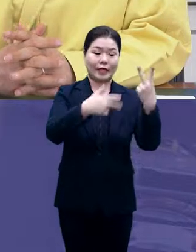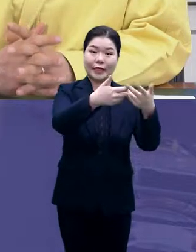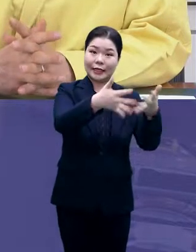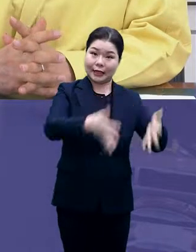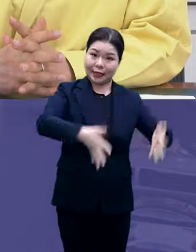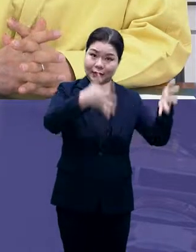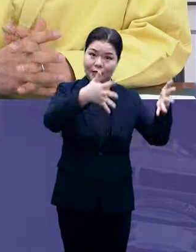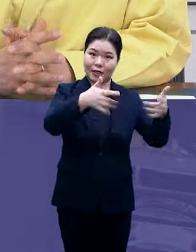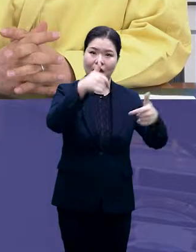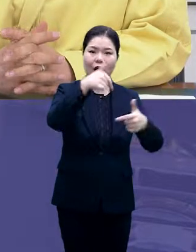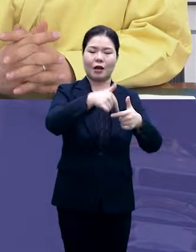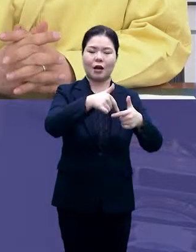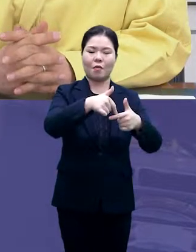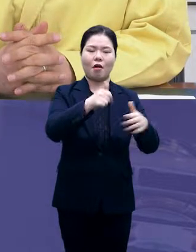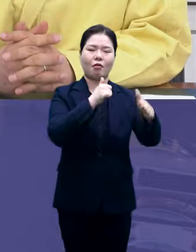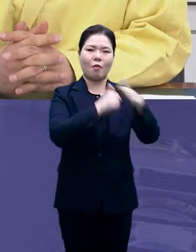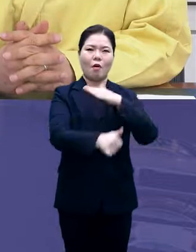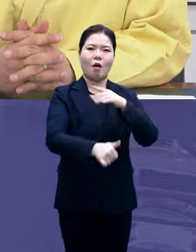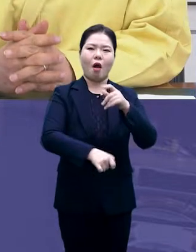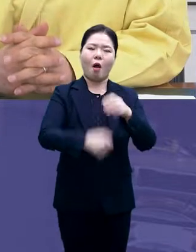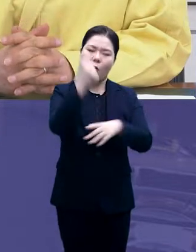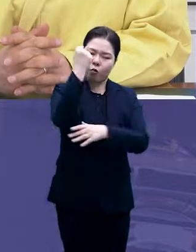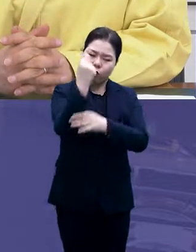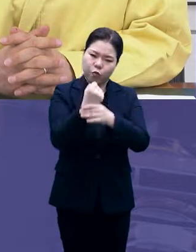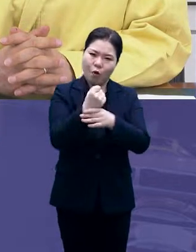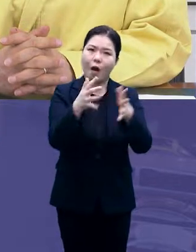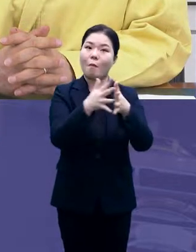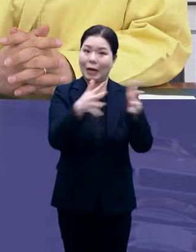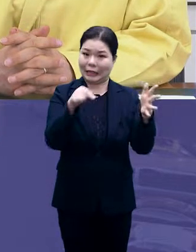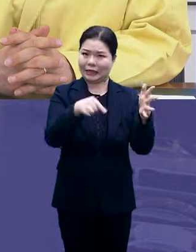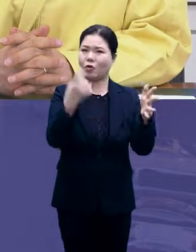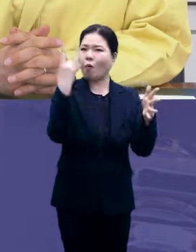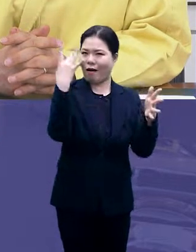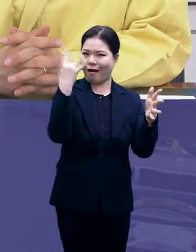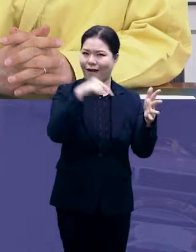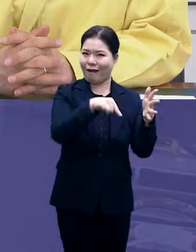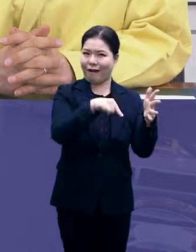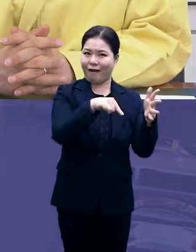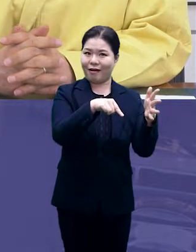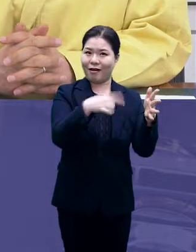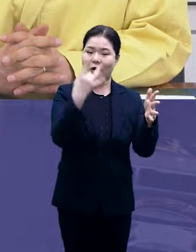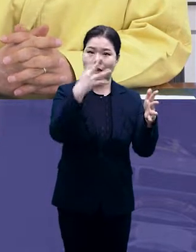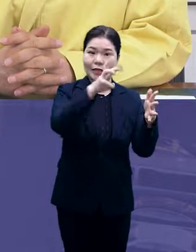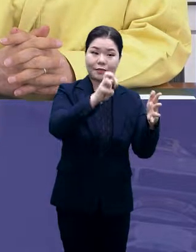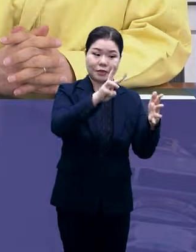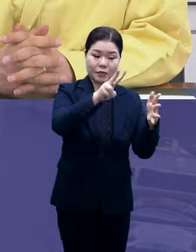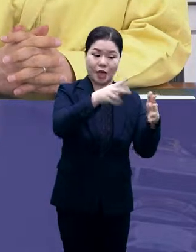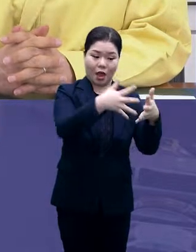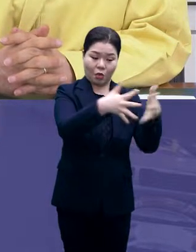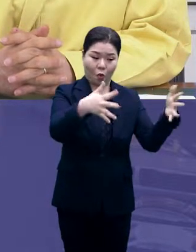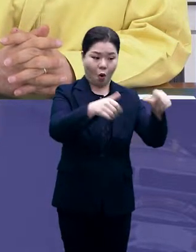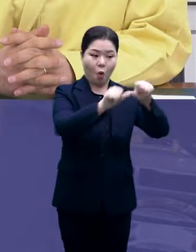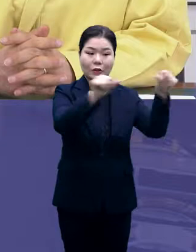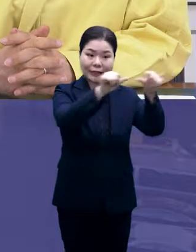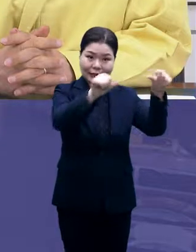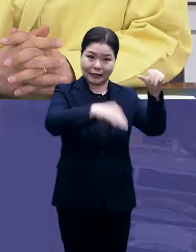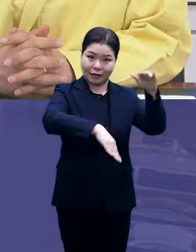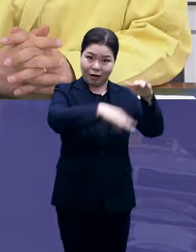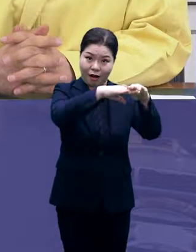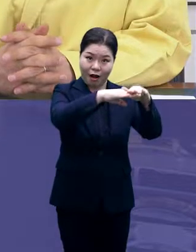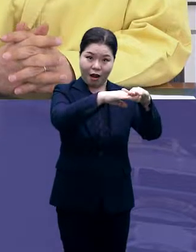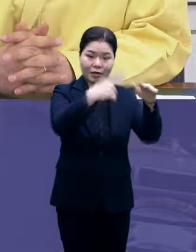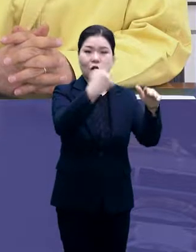2단지는 강남의 대표적인 노후 아파트였습니다. 기존의 32개 동